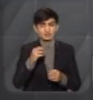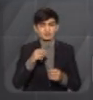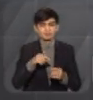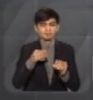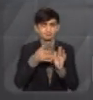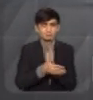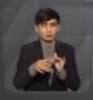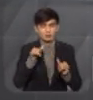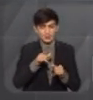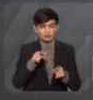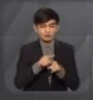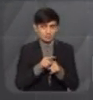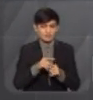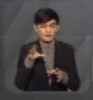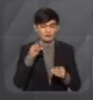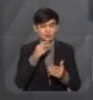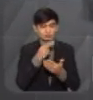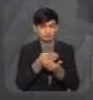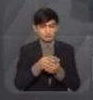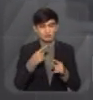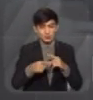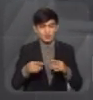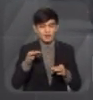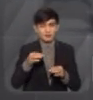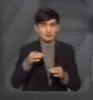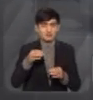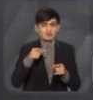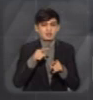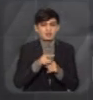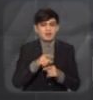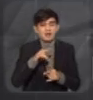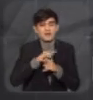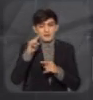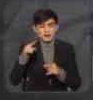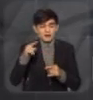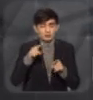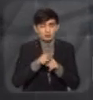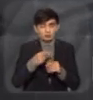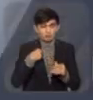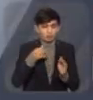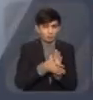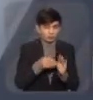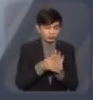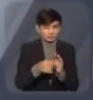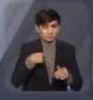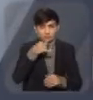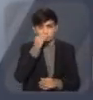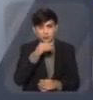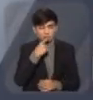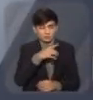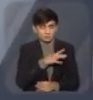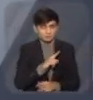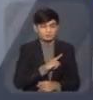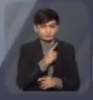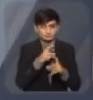и другие показатели. Поэтому работать себе в убыток авиакомпании не могут, заявляют эксперты. Аэродром – это